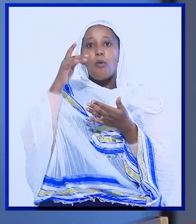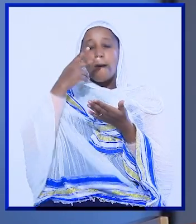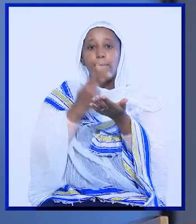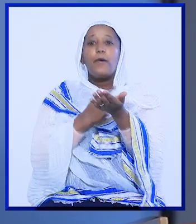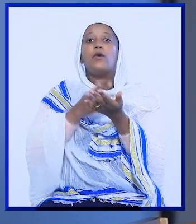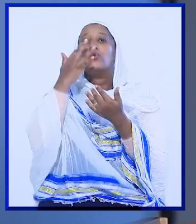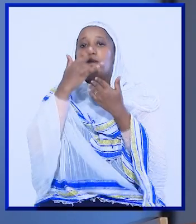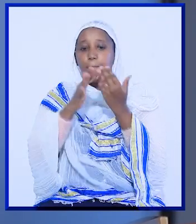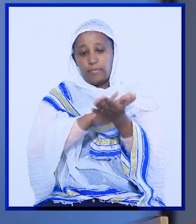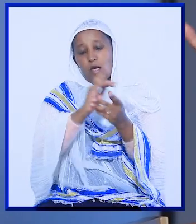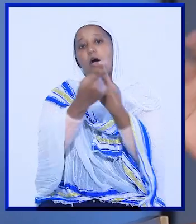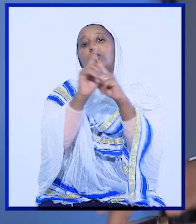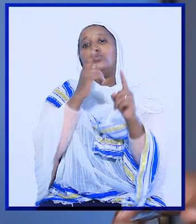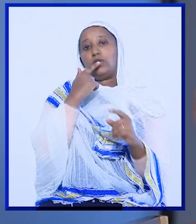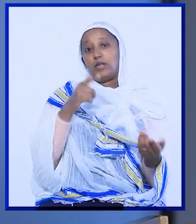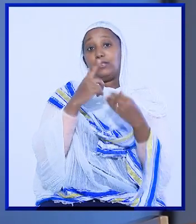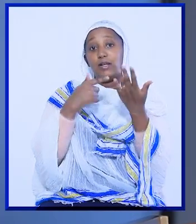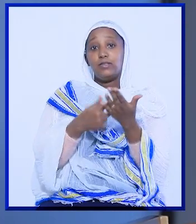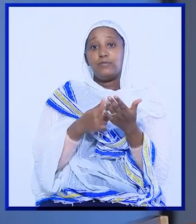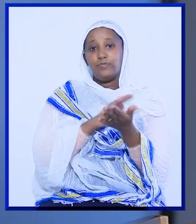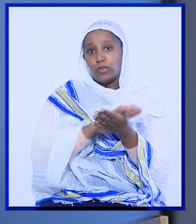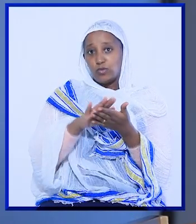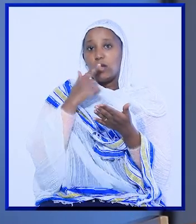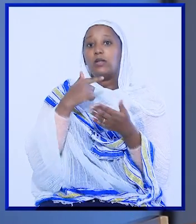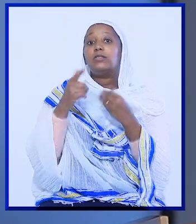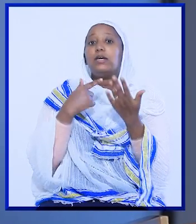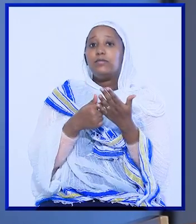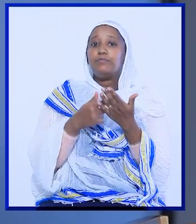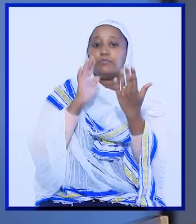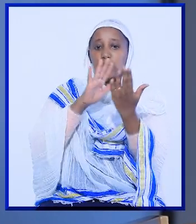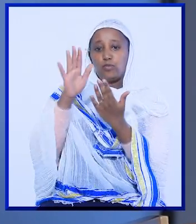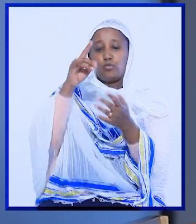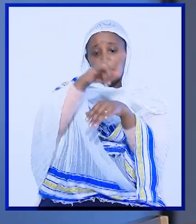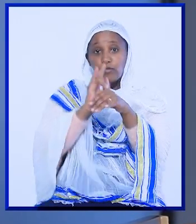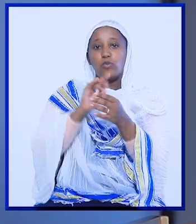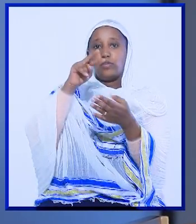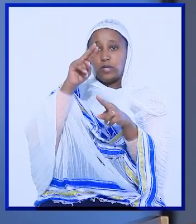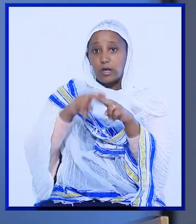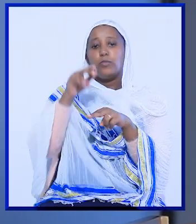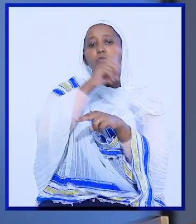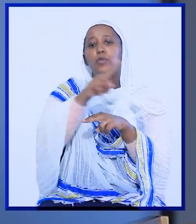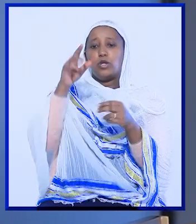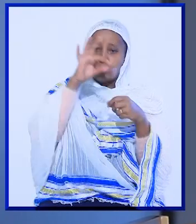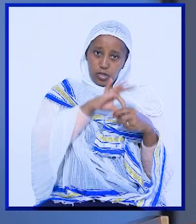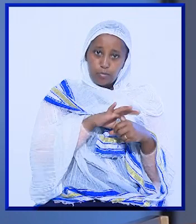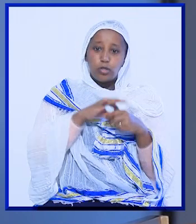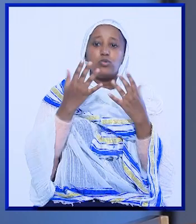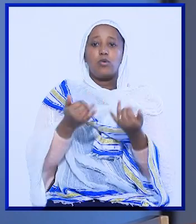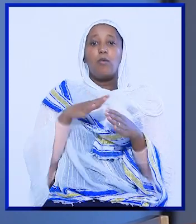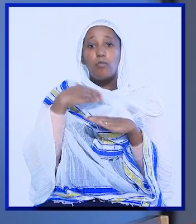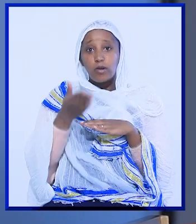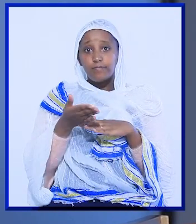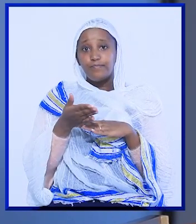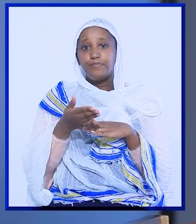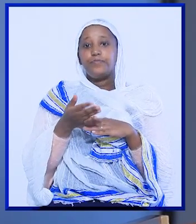ልብሳቸውንም አጥበው በበጉ ደም አነጹ ነው የሚለው። ስለዚህ በእግዚአብሔር ዙፋን ፊት አሉ፣ ሌሊትና ቀንም በመቅደሱ ያመልኩታል። በዙፋኑም ላይ የተቀመጠው በእነርሱ